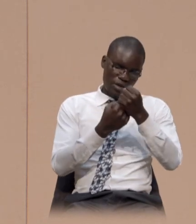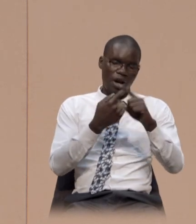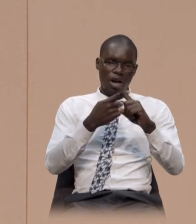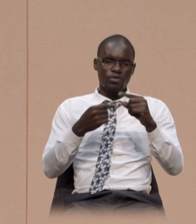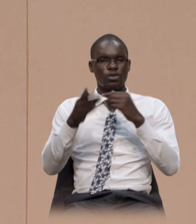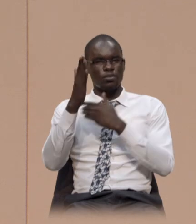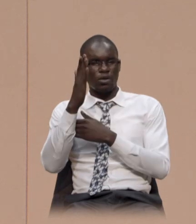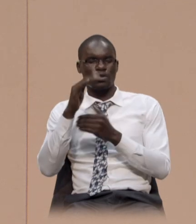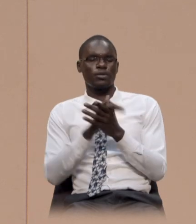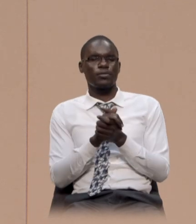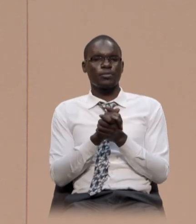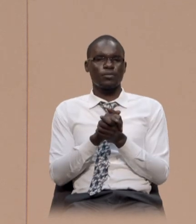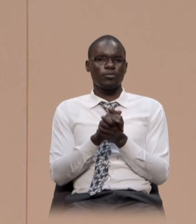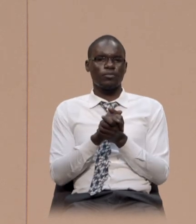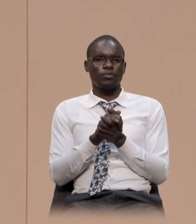ni msasi mkuu.